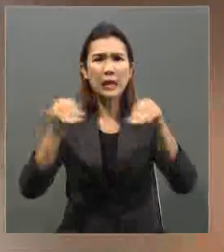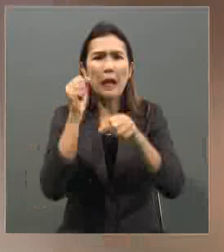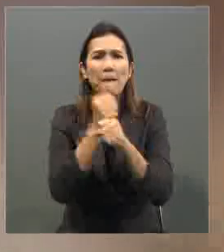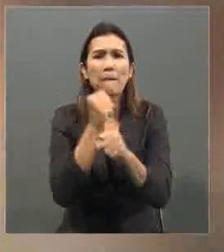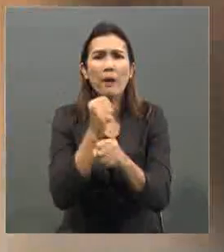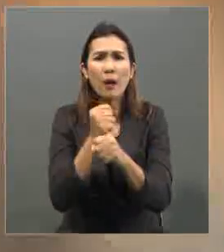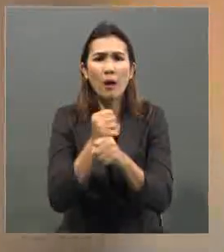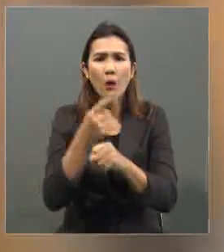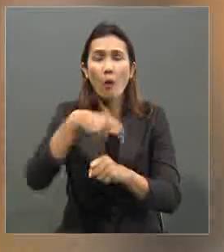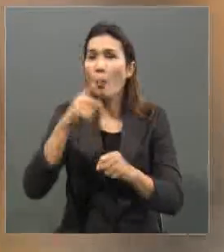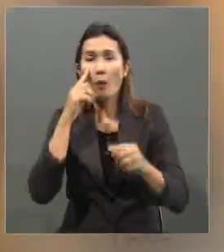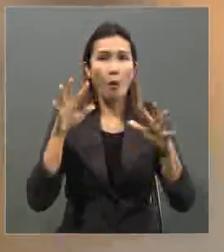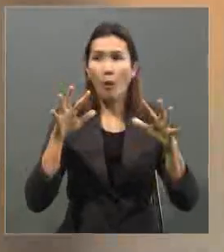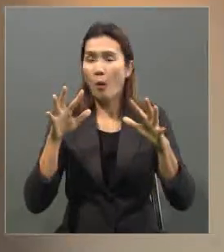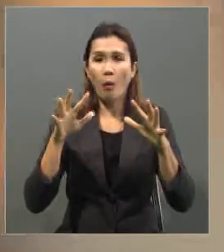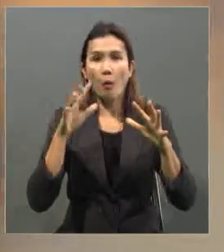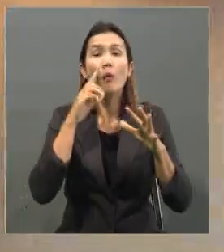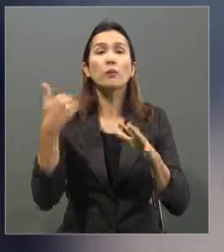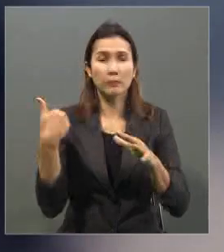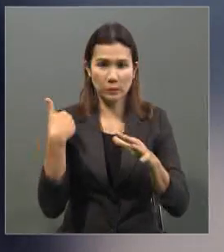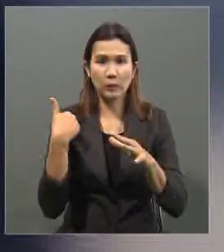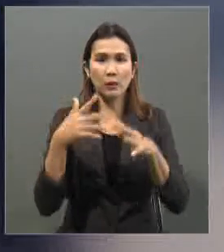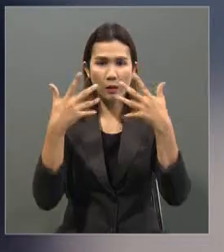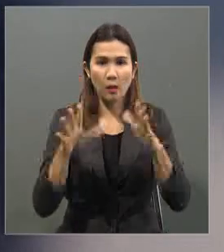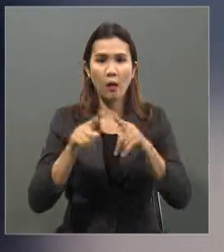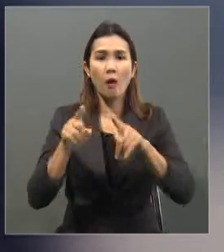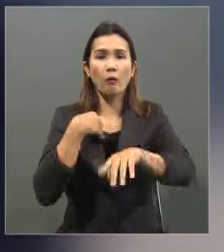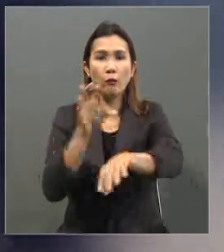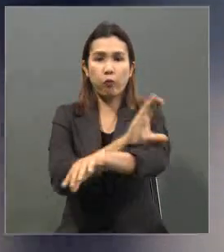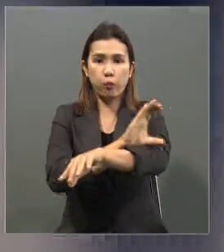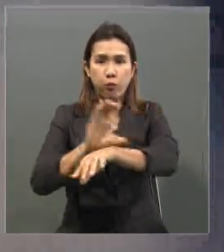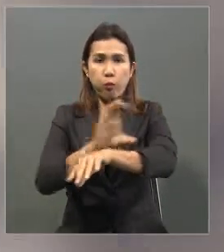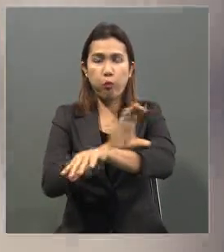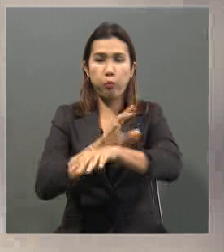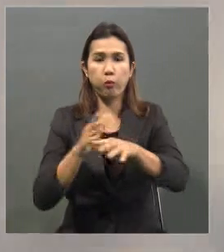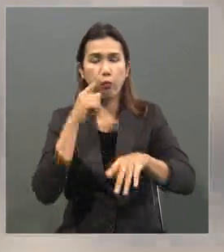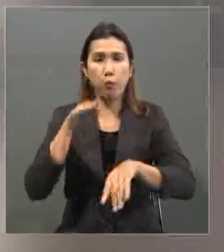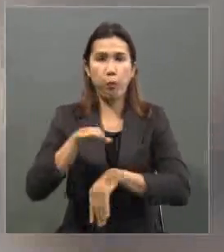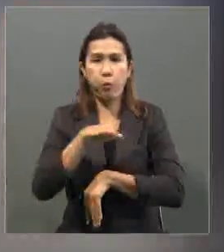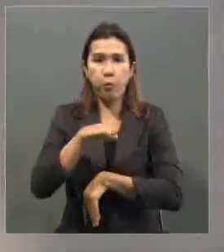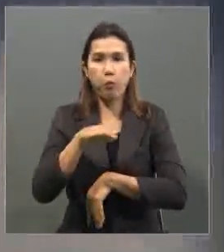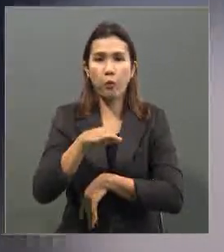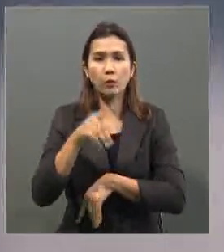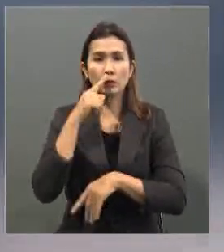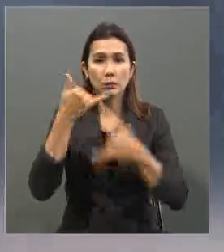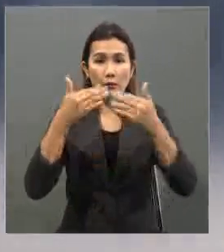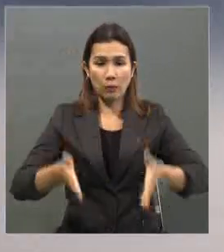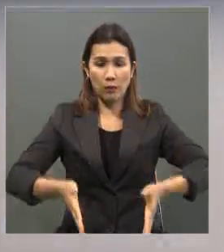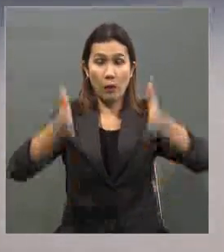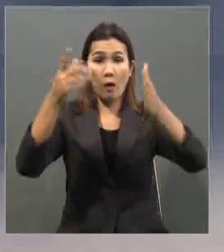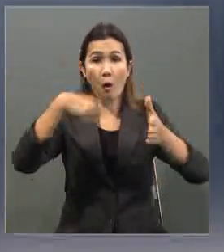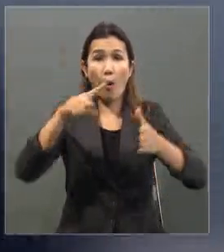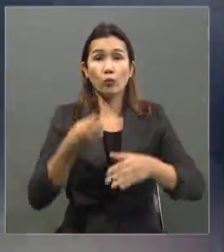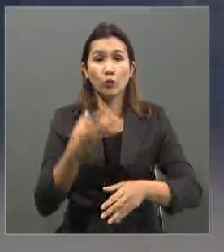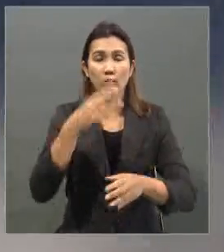กันนะครับก็ได้รับผลกระทบจากแผ่นดินไวเช่นกันจนทำให้รถไฟฟ้าเสั่นไหวผู้โดยสารก็มีอาการที่จะตื่นตกใจ